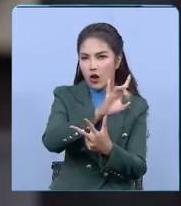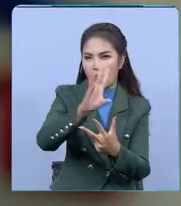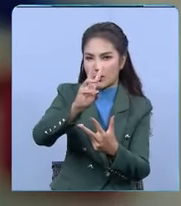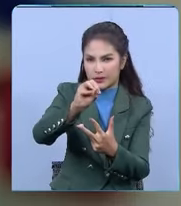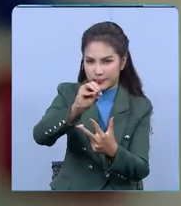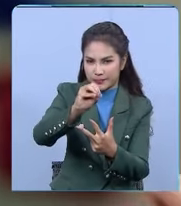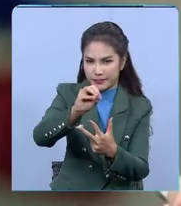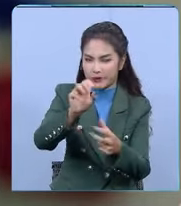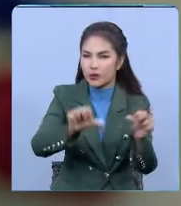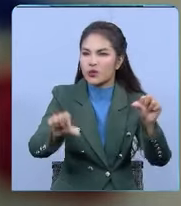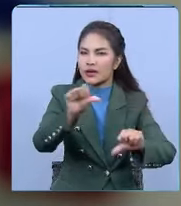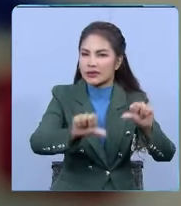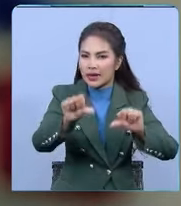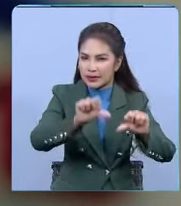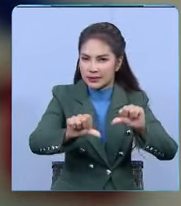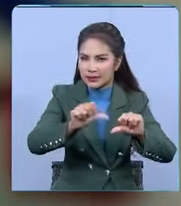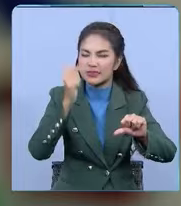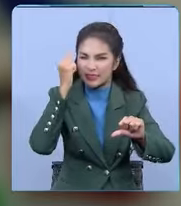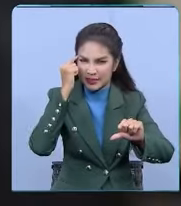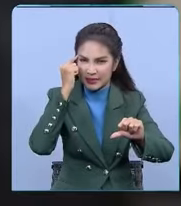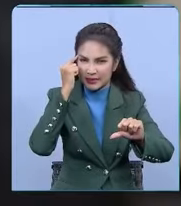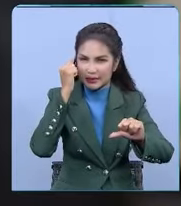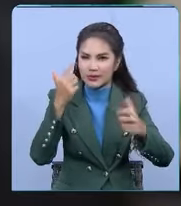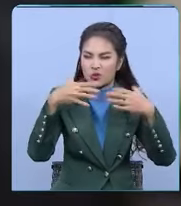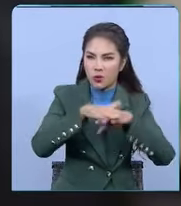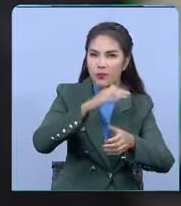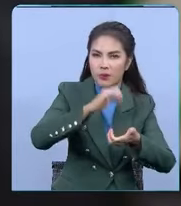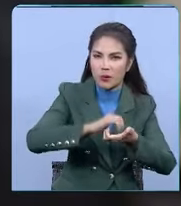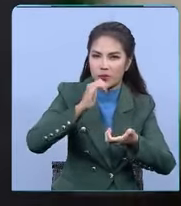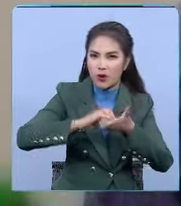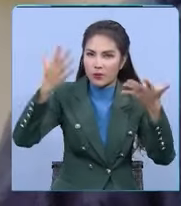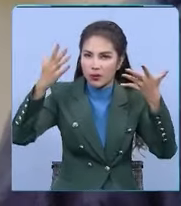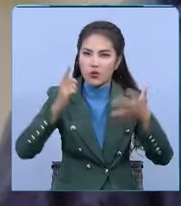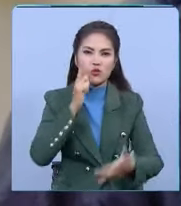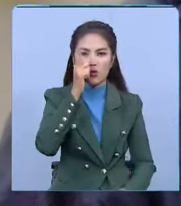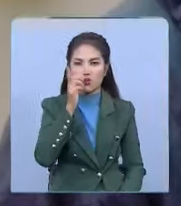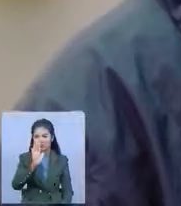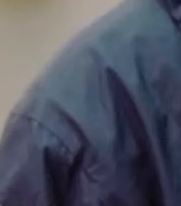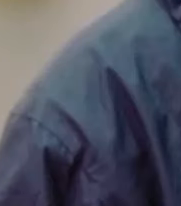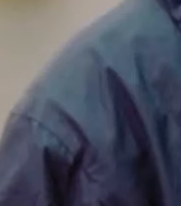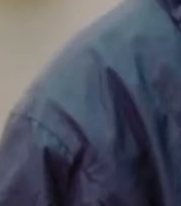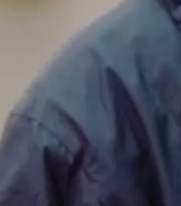ทยาศาสตร ์เงื่อนไขเนี่ยมีหลักๆแล้วแหละว่าร่วมหรือไม่ร่วมกับใคร มีลุงไม่มีเรามีเราไม่มีลุง